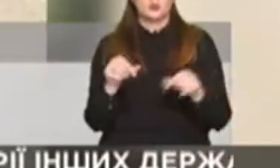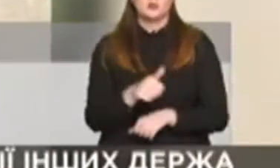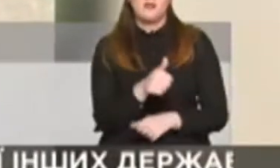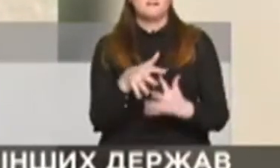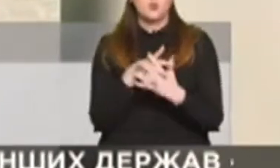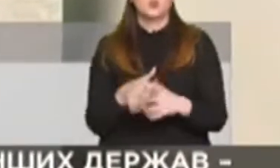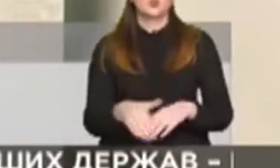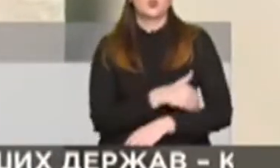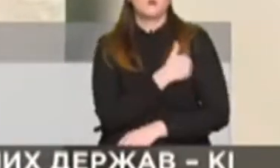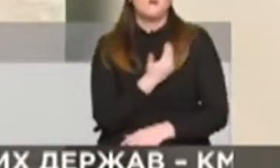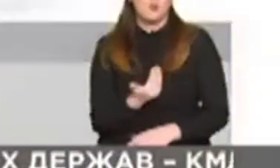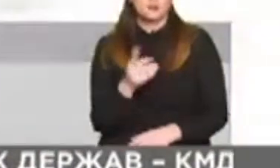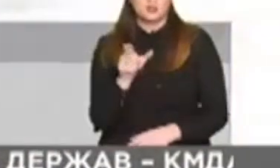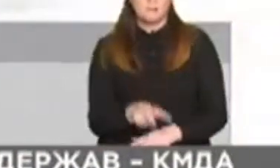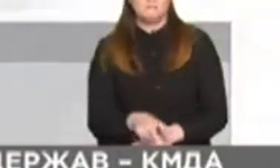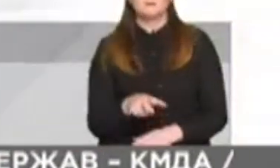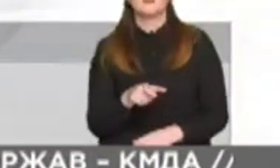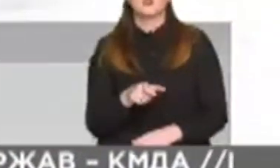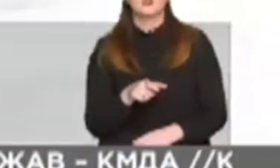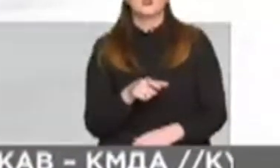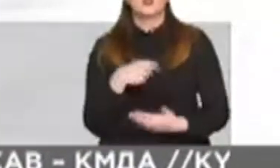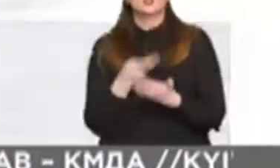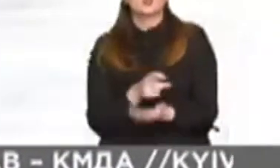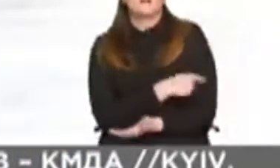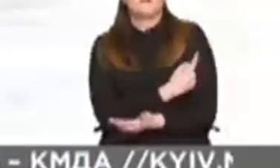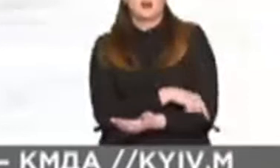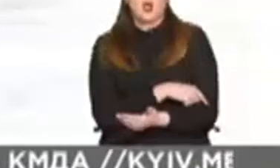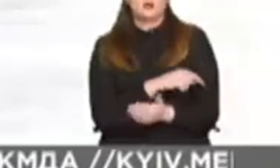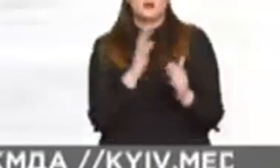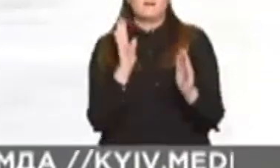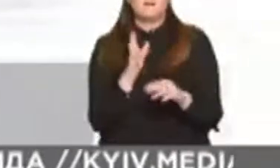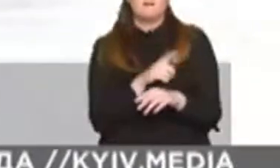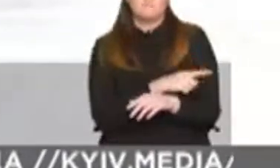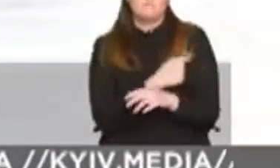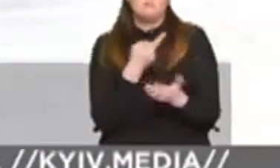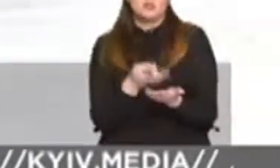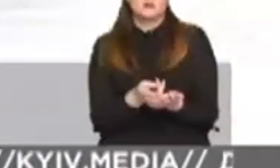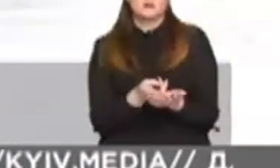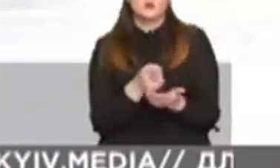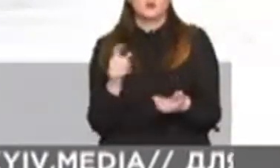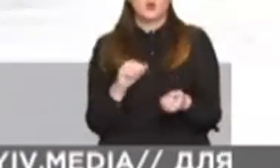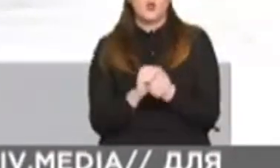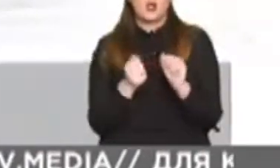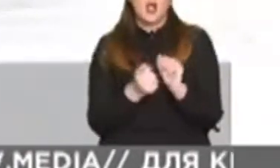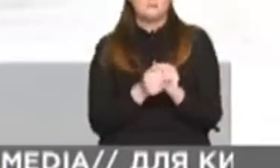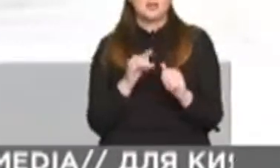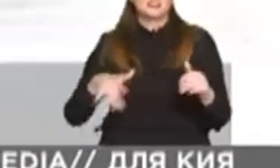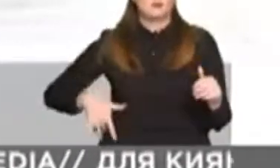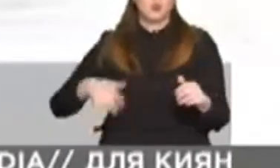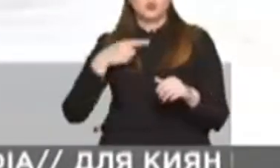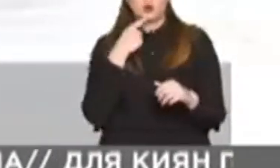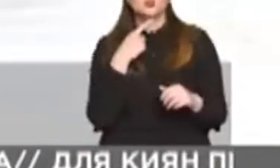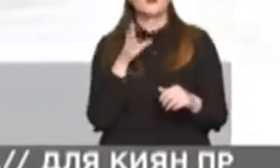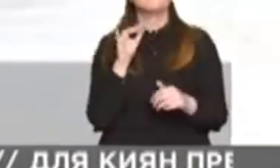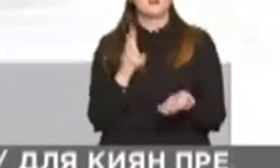фронт добровольцем. В Києві лежав в лікарні в стаціонарі, в нього ще камні з почок йшли. Коли він сказав, що він